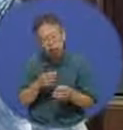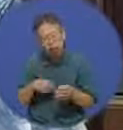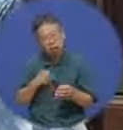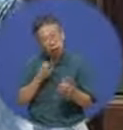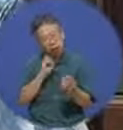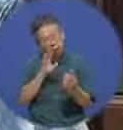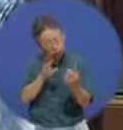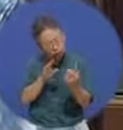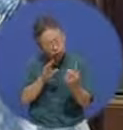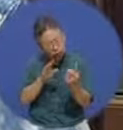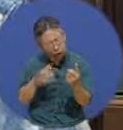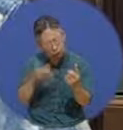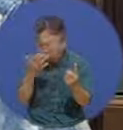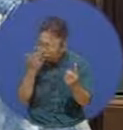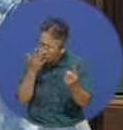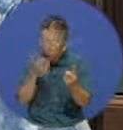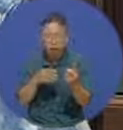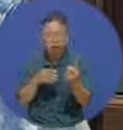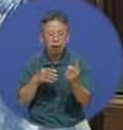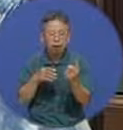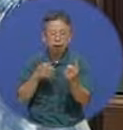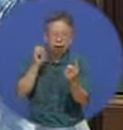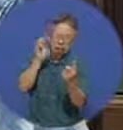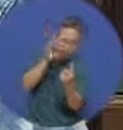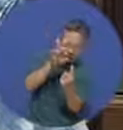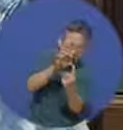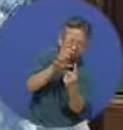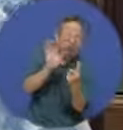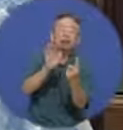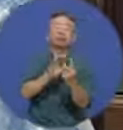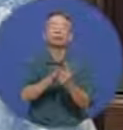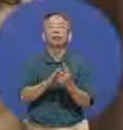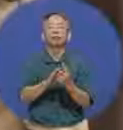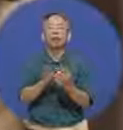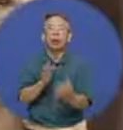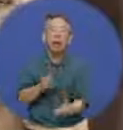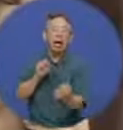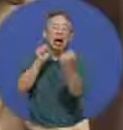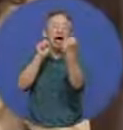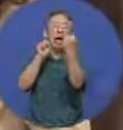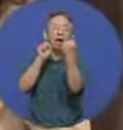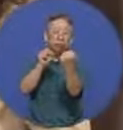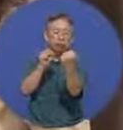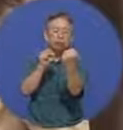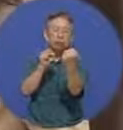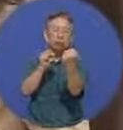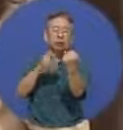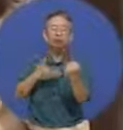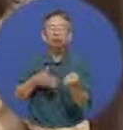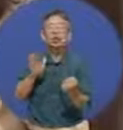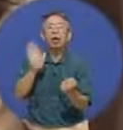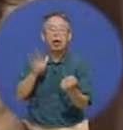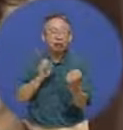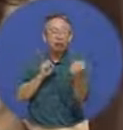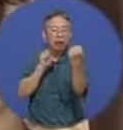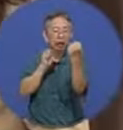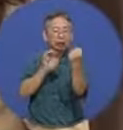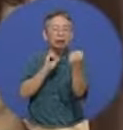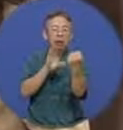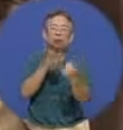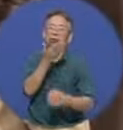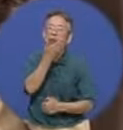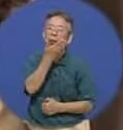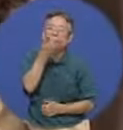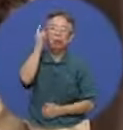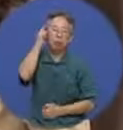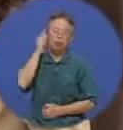むちゃくちゃいじめてしまうというのもあると思うんですよね。だからやっぱり顔を見せろ、 はい、 文句があるときはそういうのが大事だと思うん